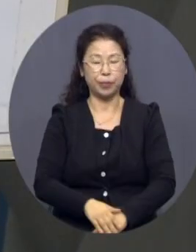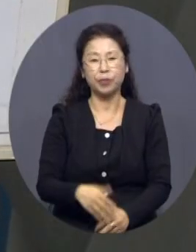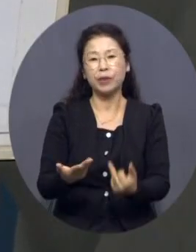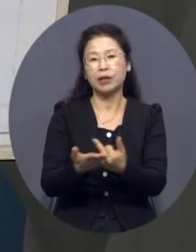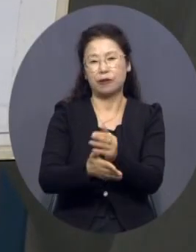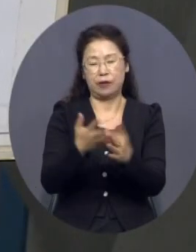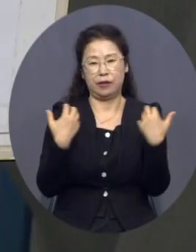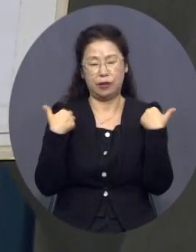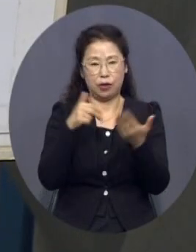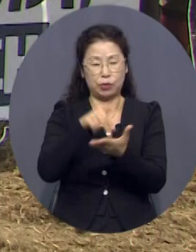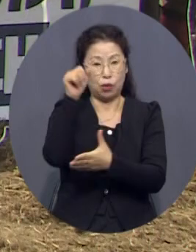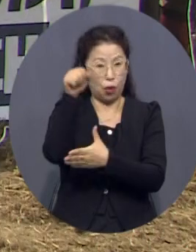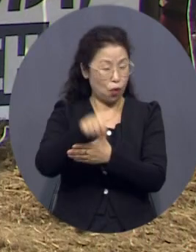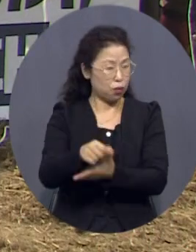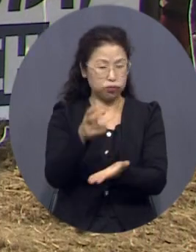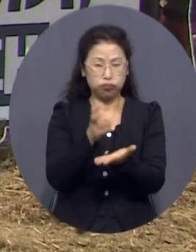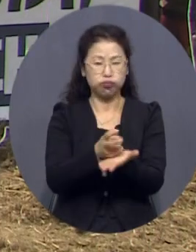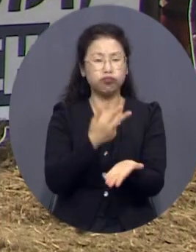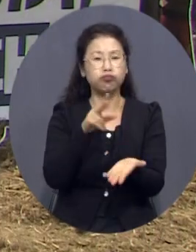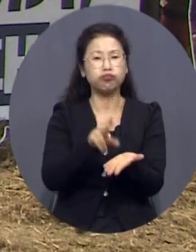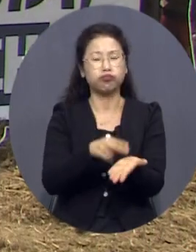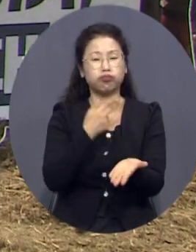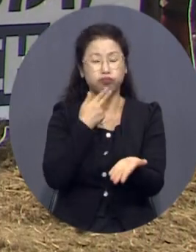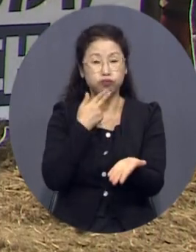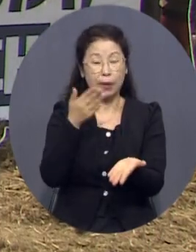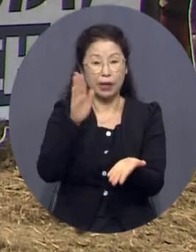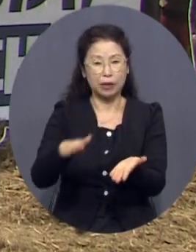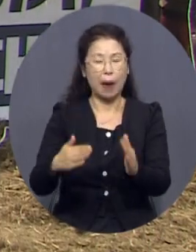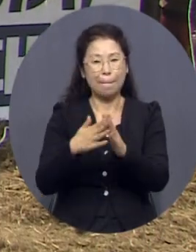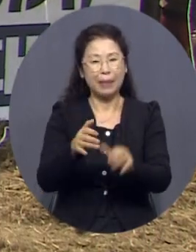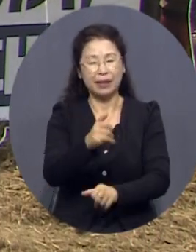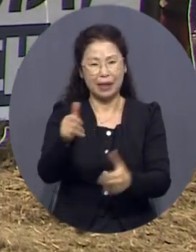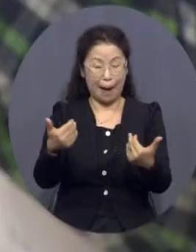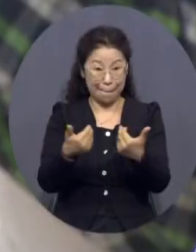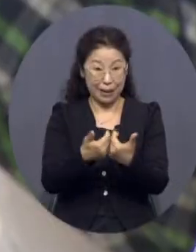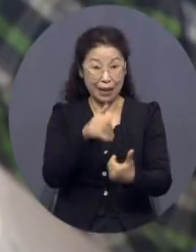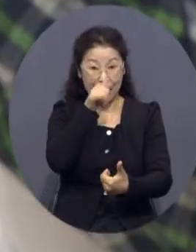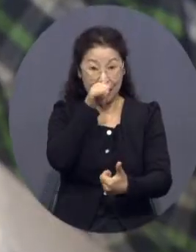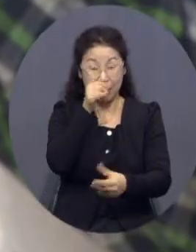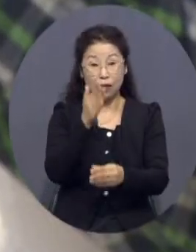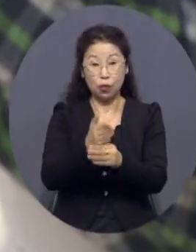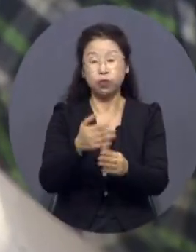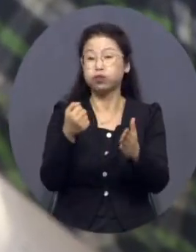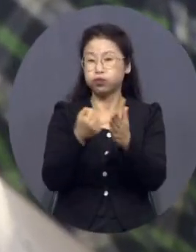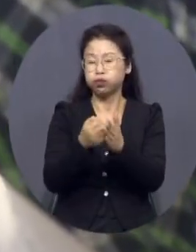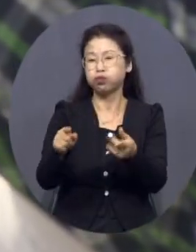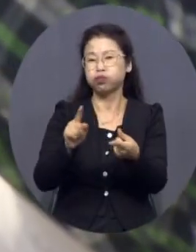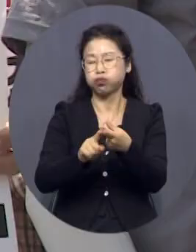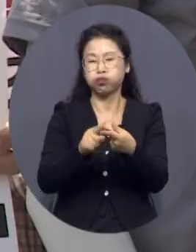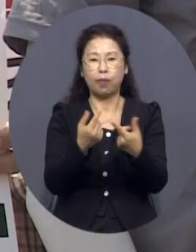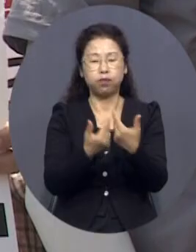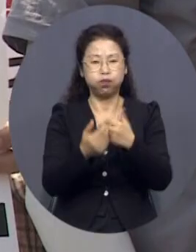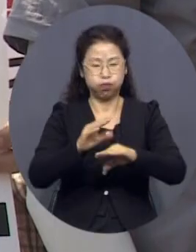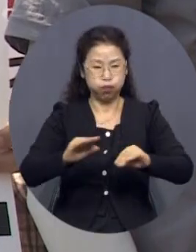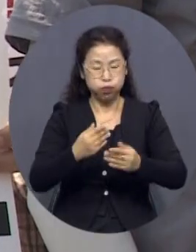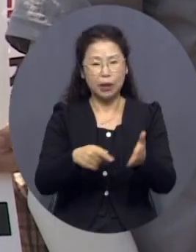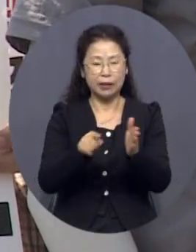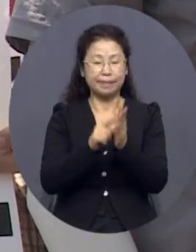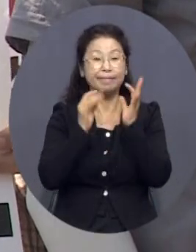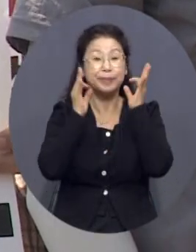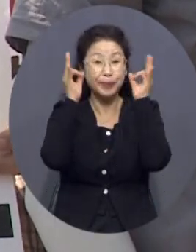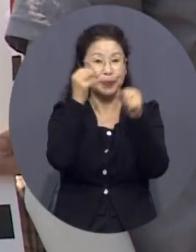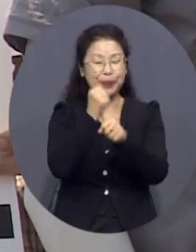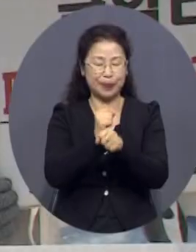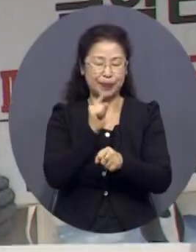제주시도 허가에는 법적인 문제가 없지만 지역 주민들의 반발이 이어지고 있는 만큼 갈등 해소를 위해